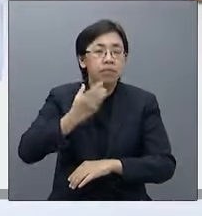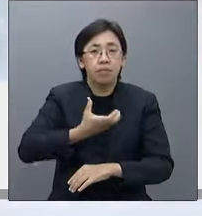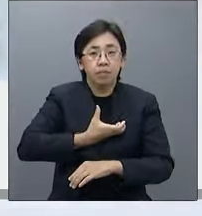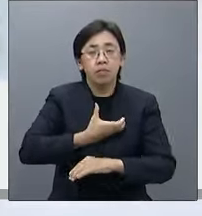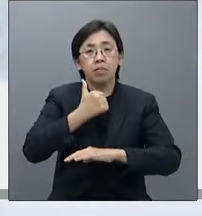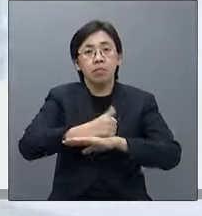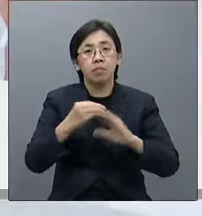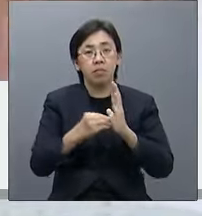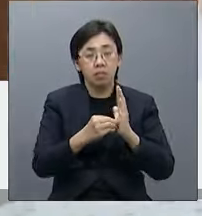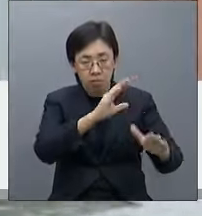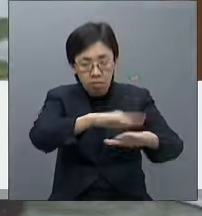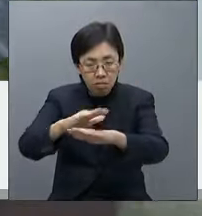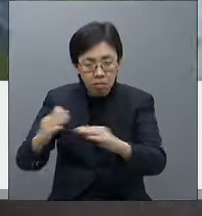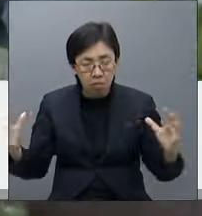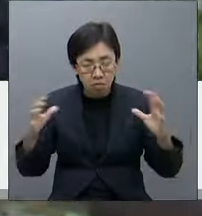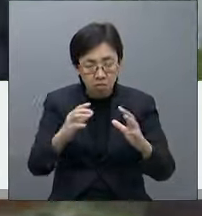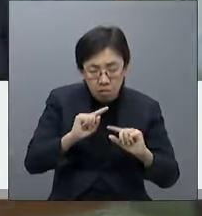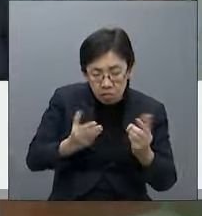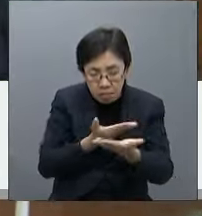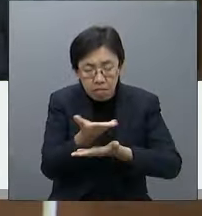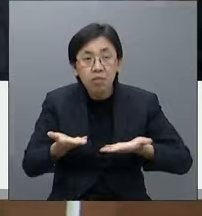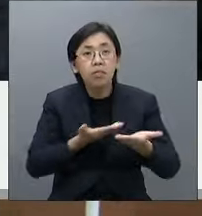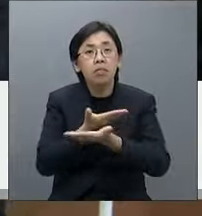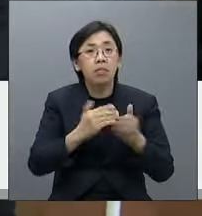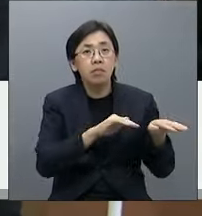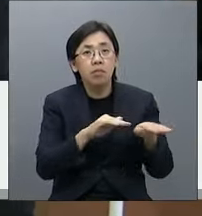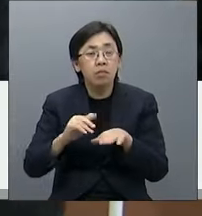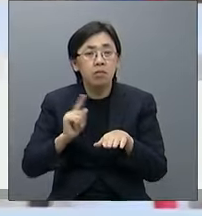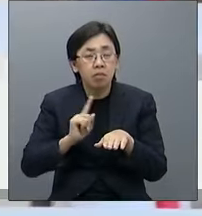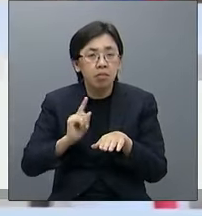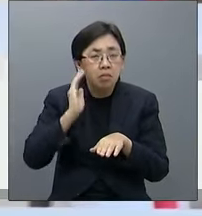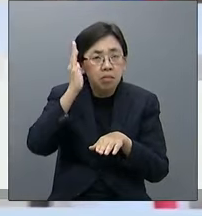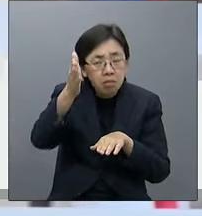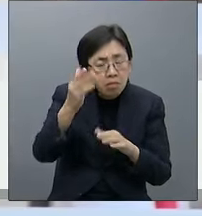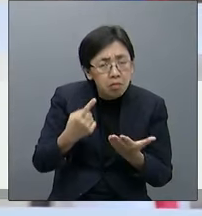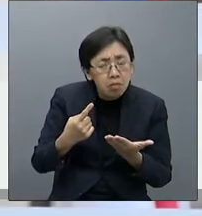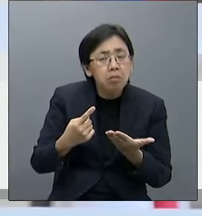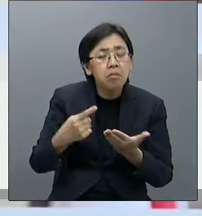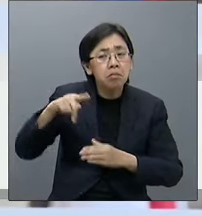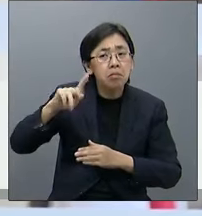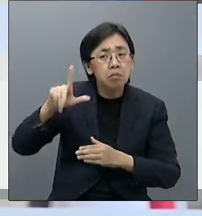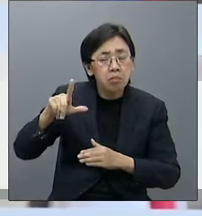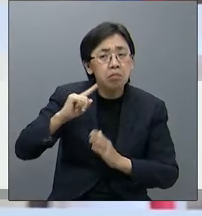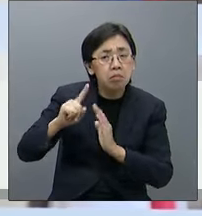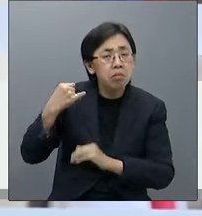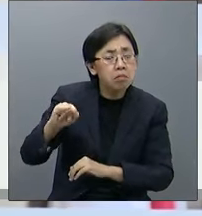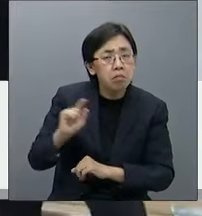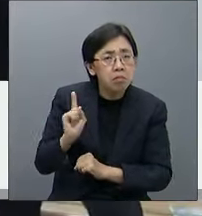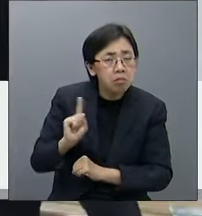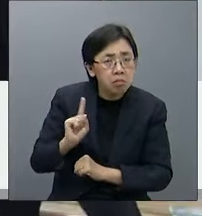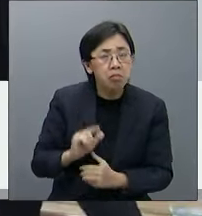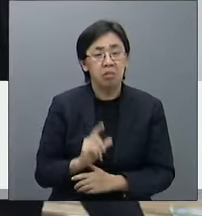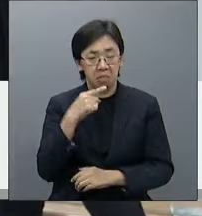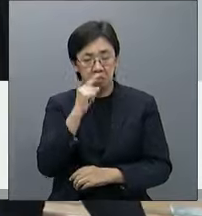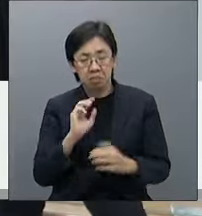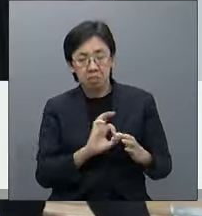ครเรียกฝ่ายที่เกี่ยวข้องไปหารือเพื่อเตรียมตัวต่อแนวปฏิบัติต่อเรื่องนี้รวมถึงให้ตรวจสอบว่ายังมีคนใดเกี่ย